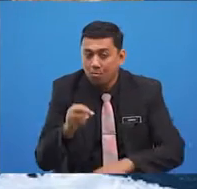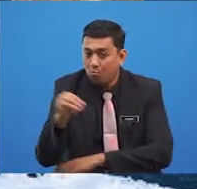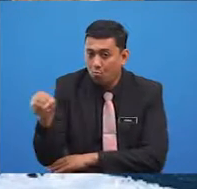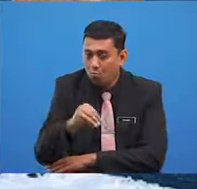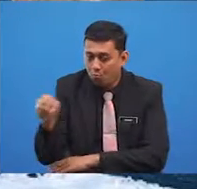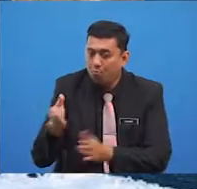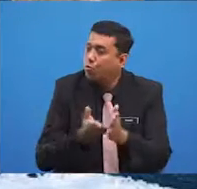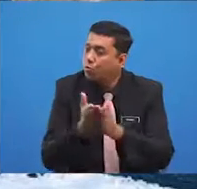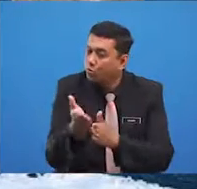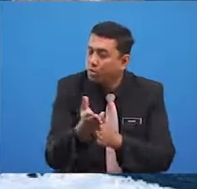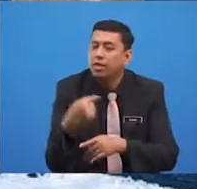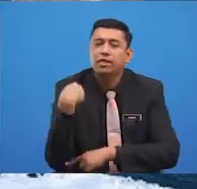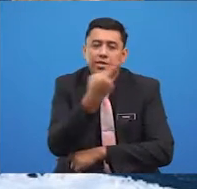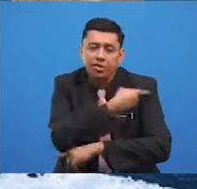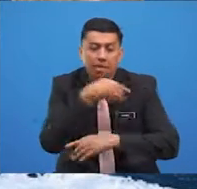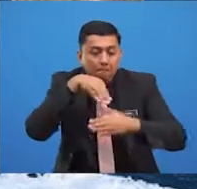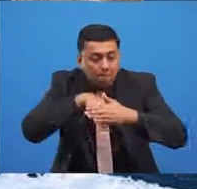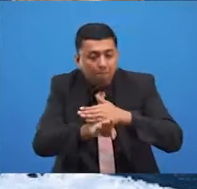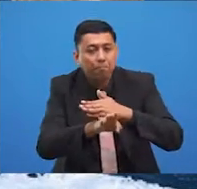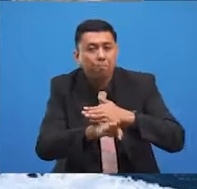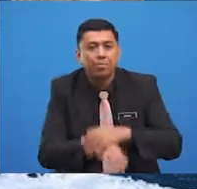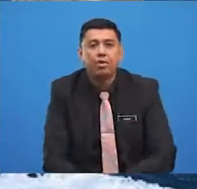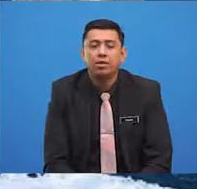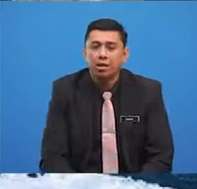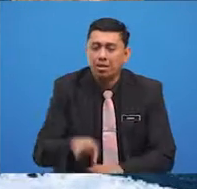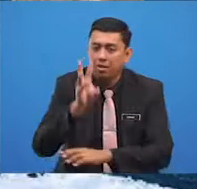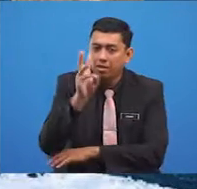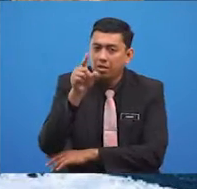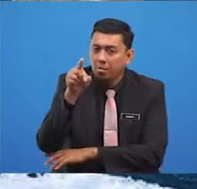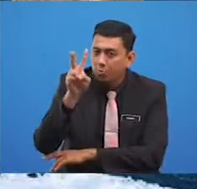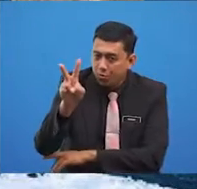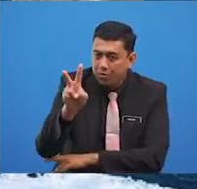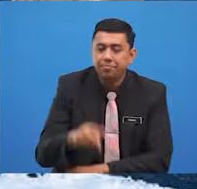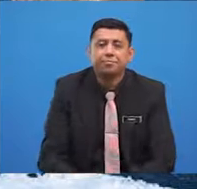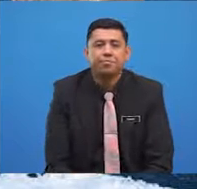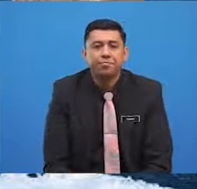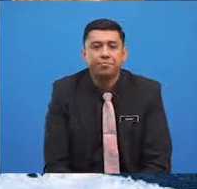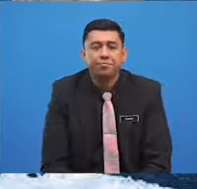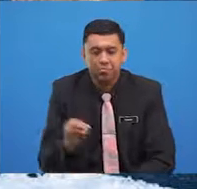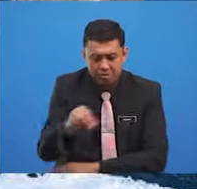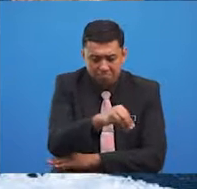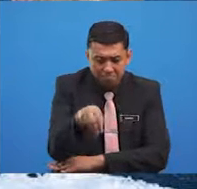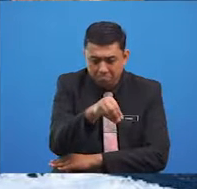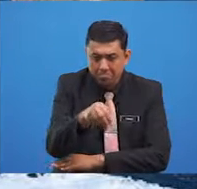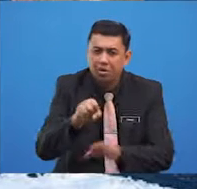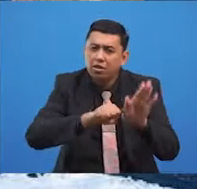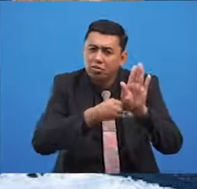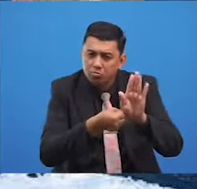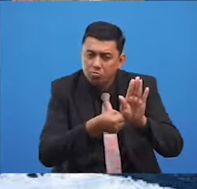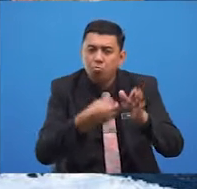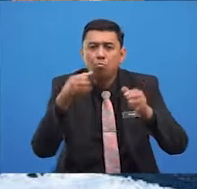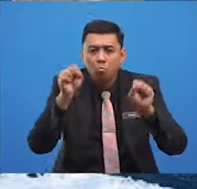Murid-murid, seterusnya kita akan masuk subtopik 6.2 iaitu taburan sumber boleh